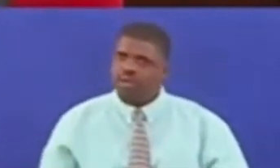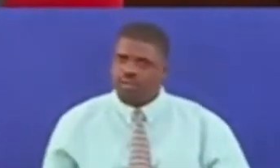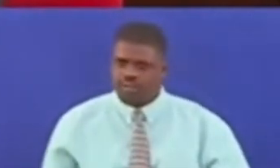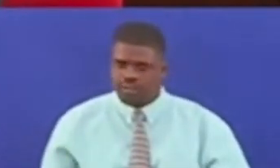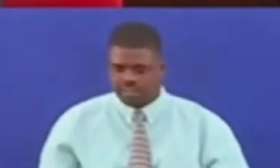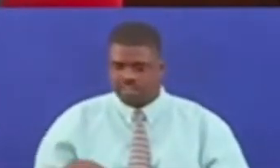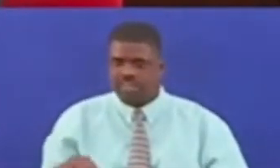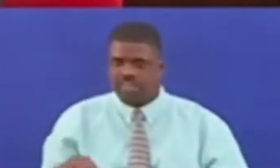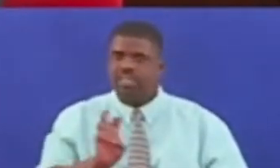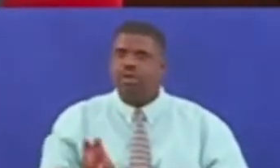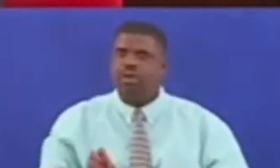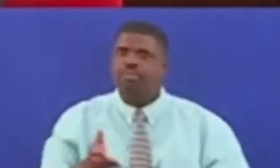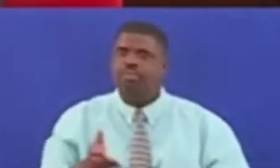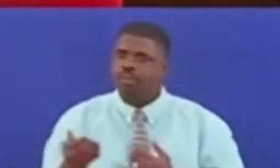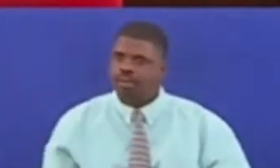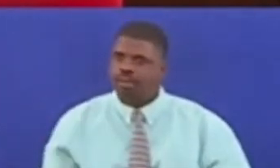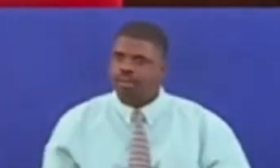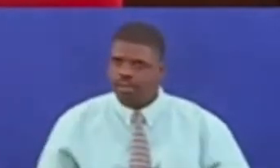hapa?